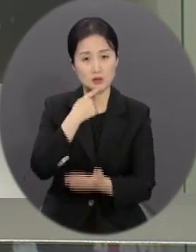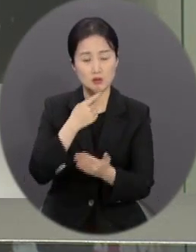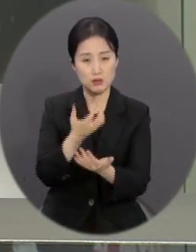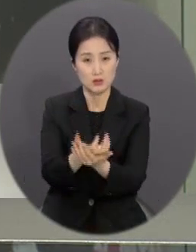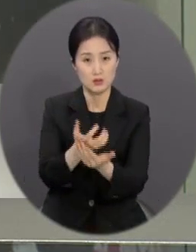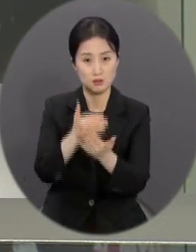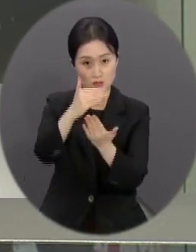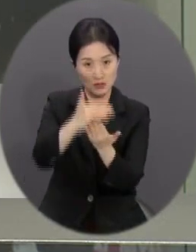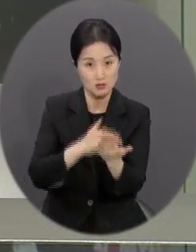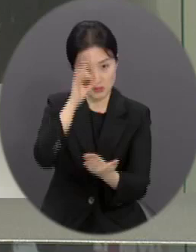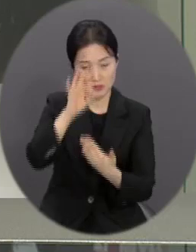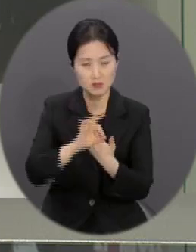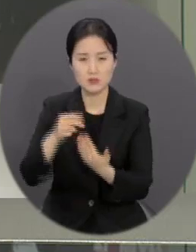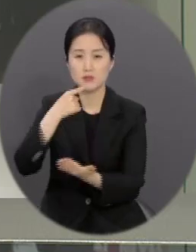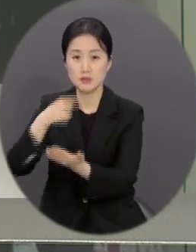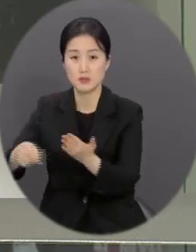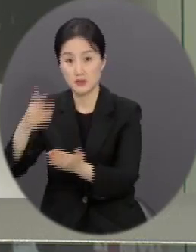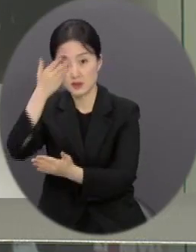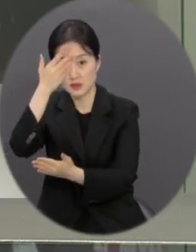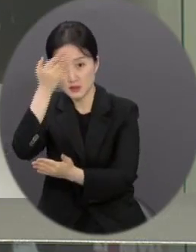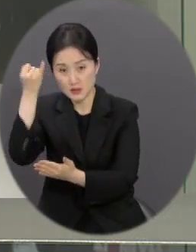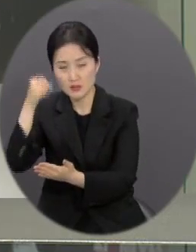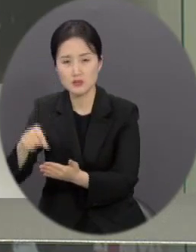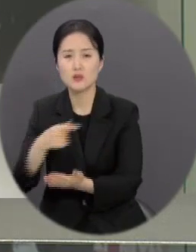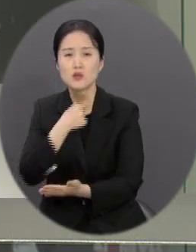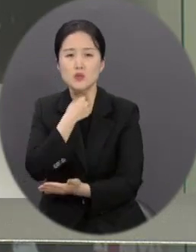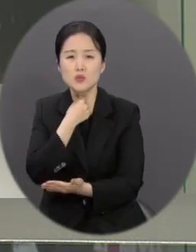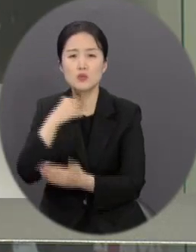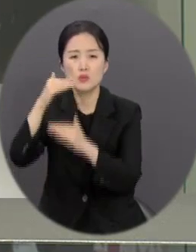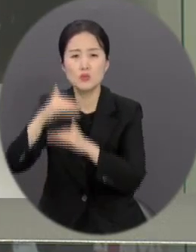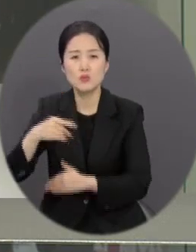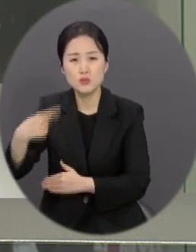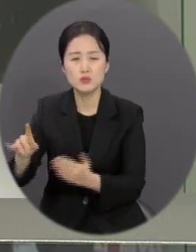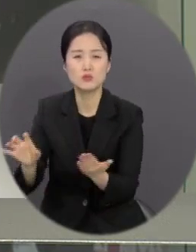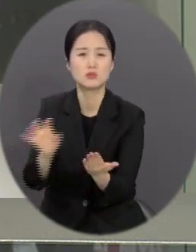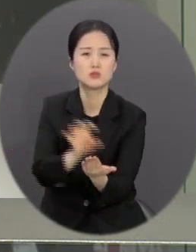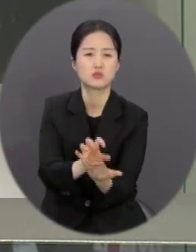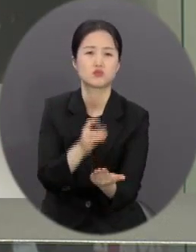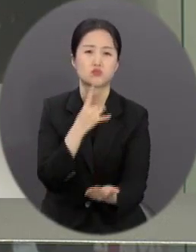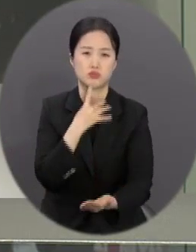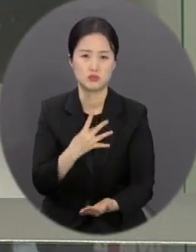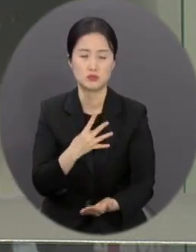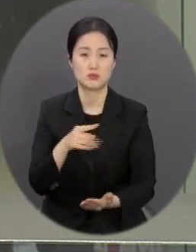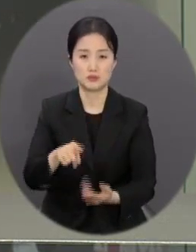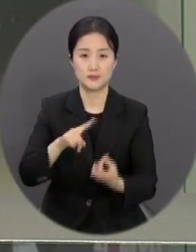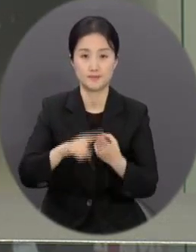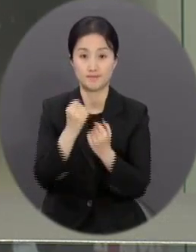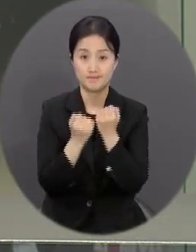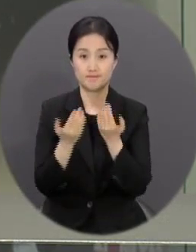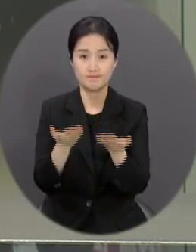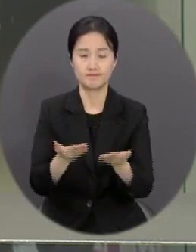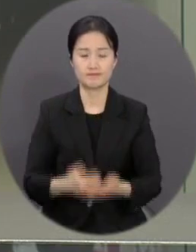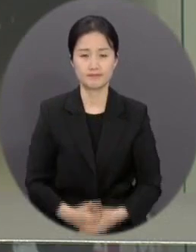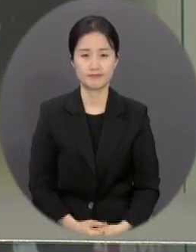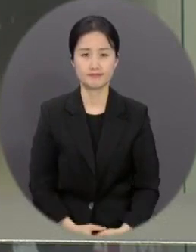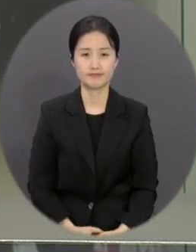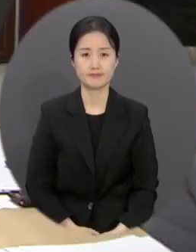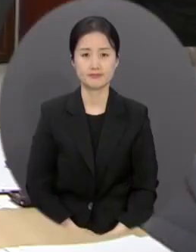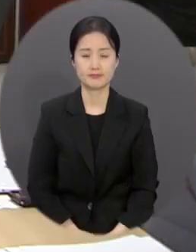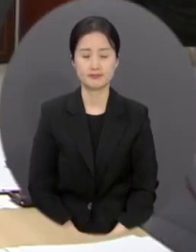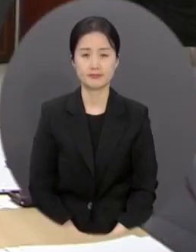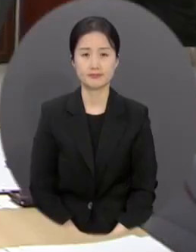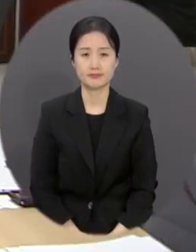할머니들이 자신들을 도와준 시민들을 위해 써달라고 먼저 제안한 걸로 나타났습니다. 송정근 기자입니다.